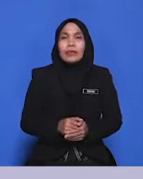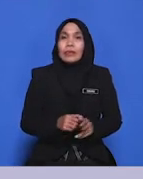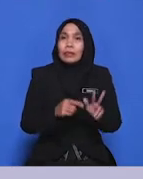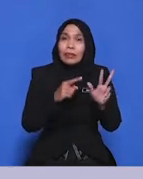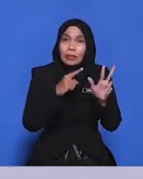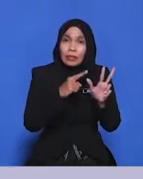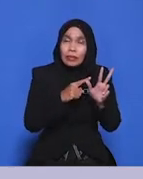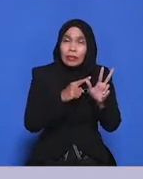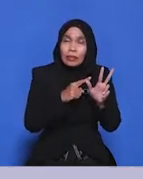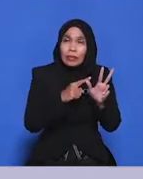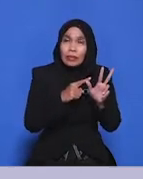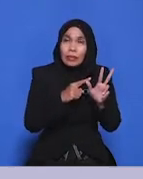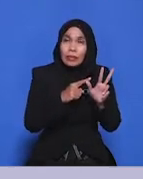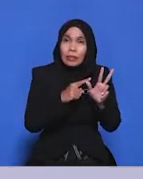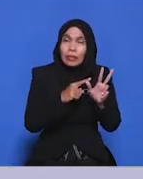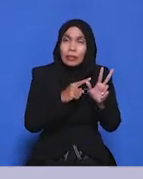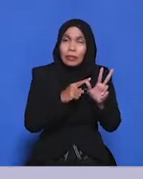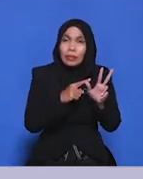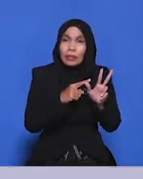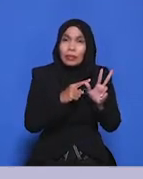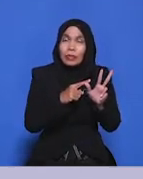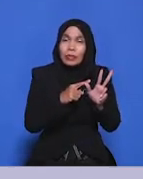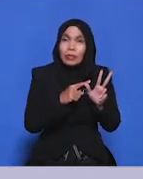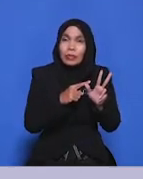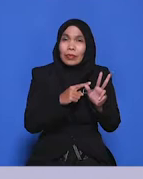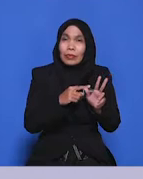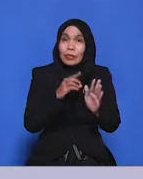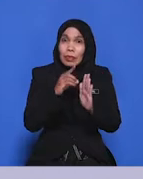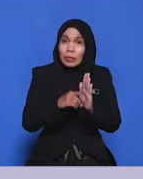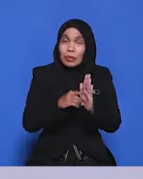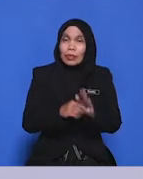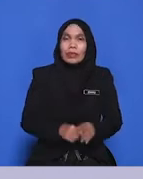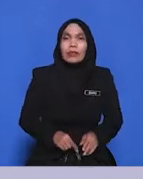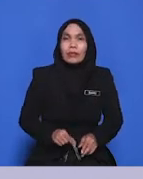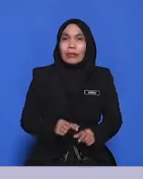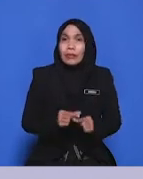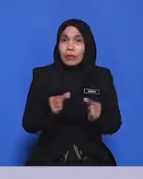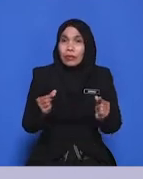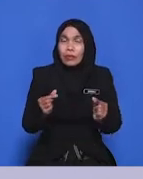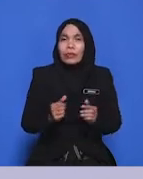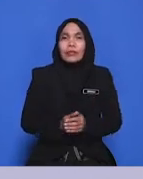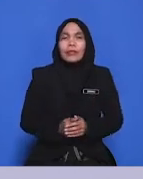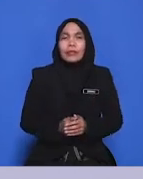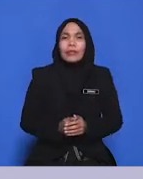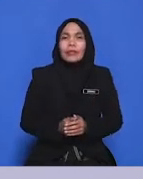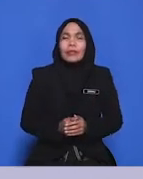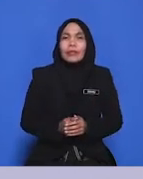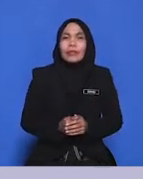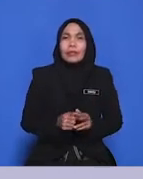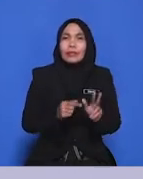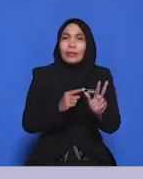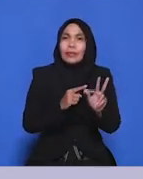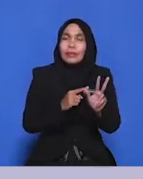Berdasarkan landasan Al-Quran dan As-Sunnah, As-Sayyid Jamaluddin Al-Afghani mengkritik taklid akma,